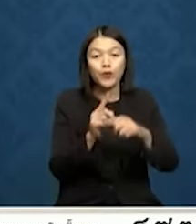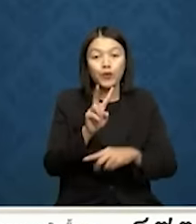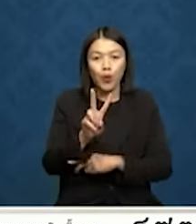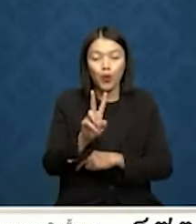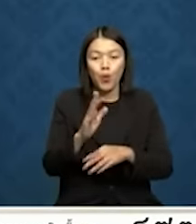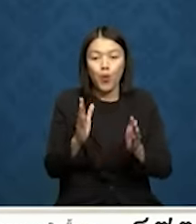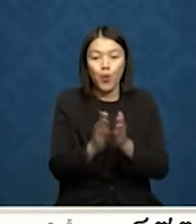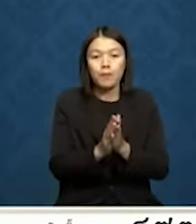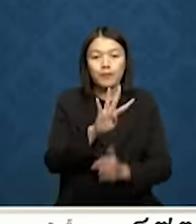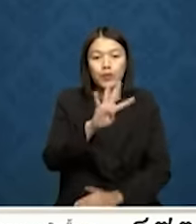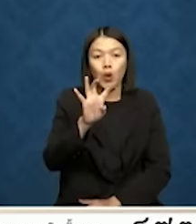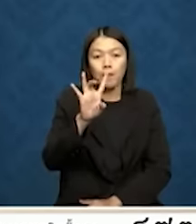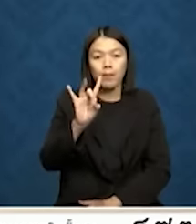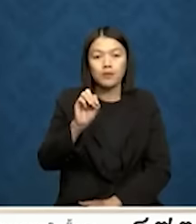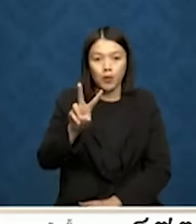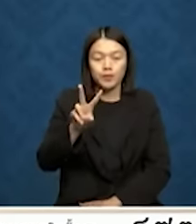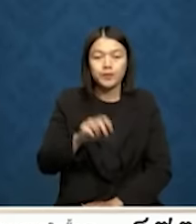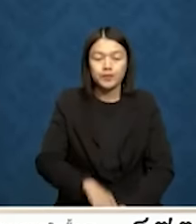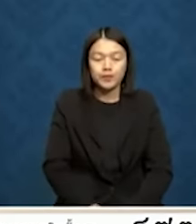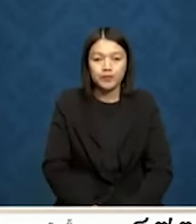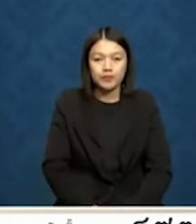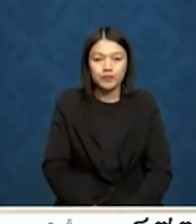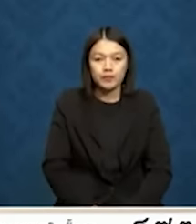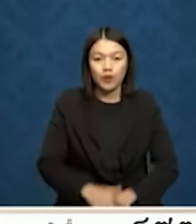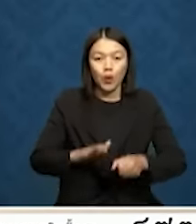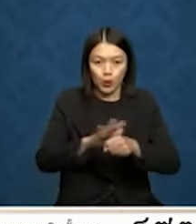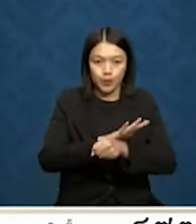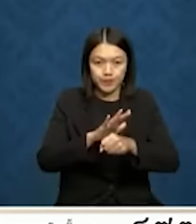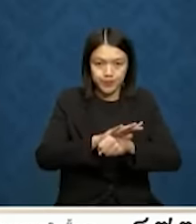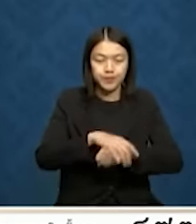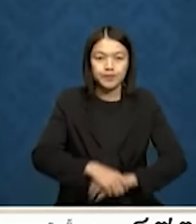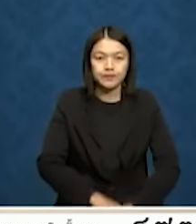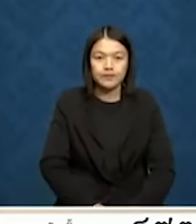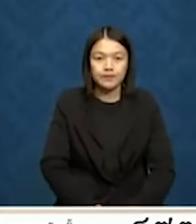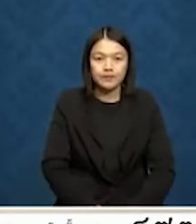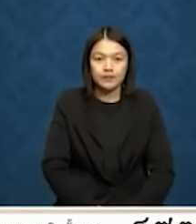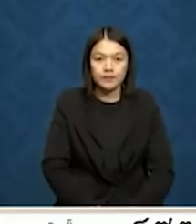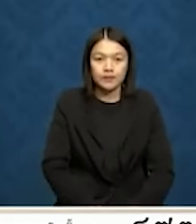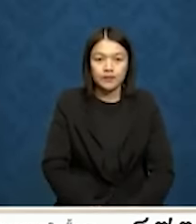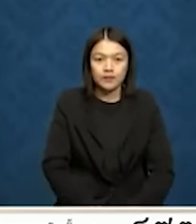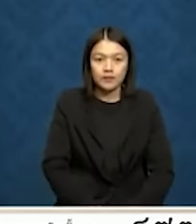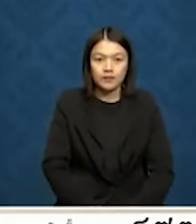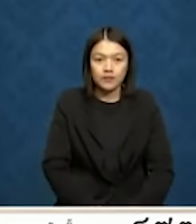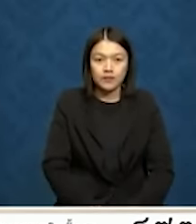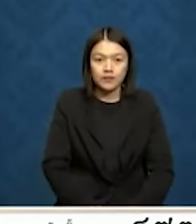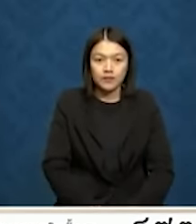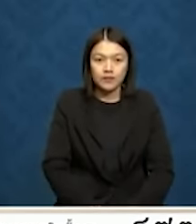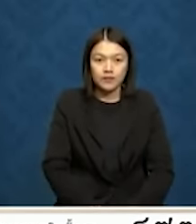ก็เป็น482ครบวงประชุมครับตอบ